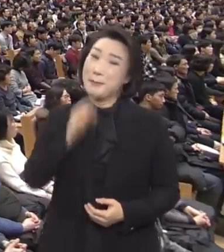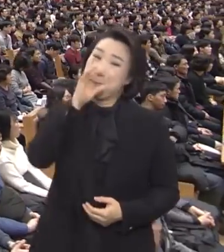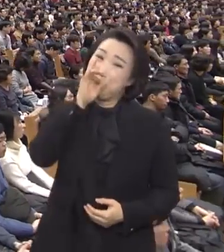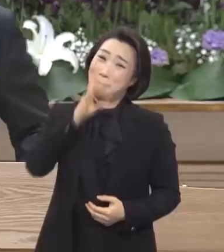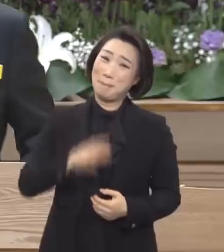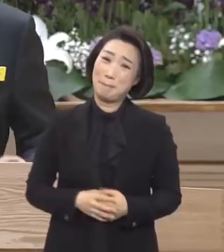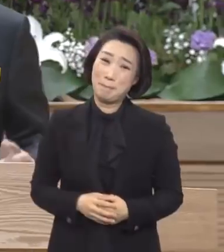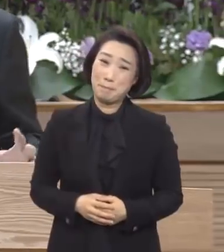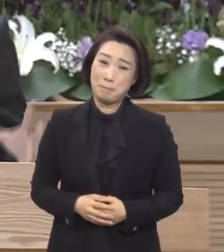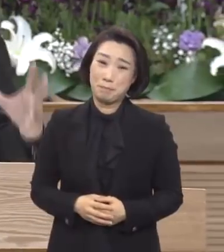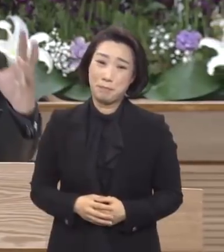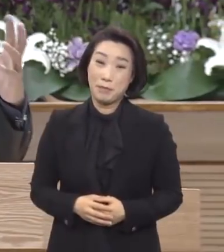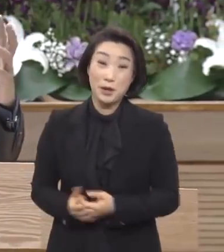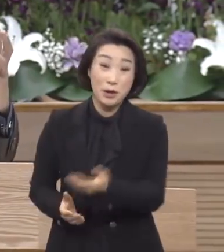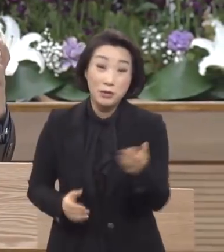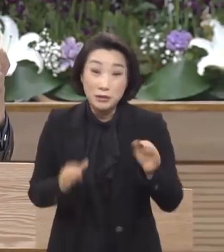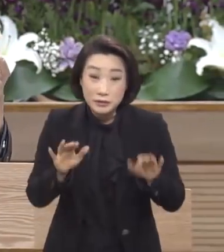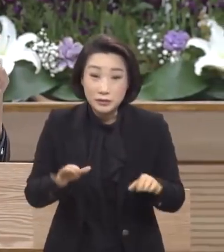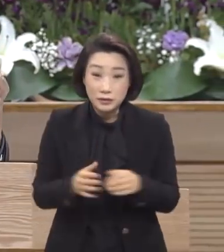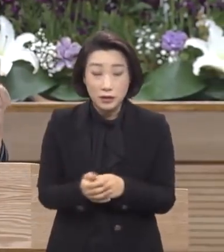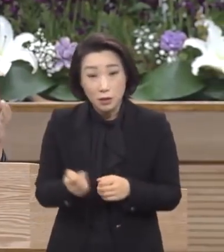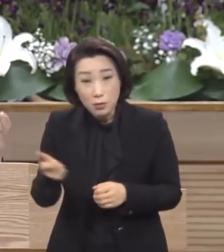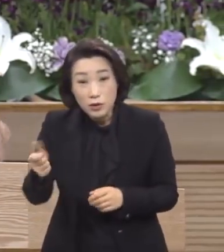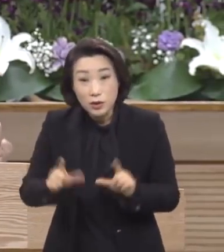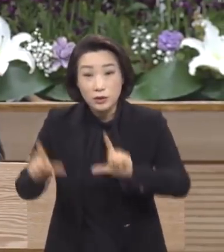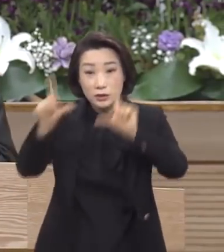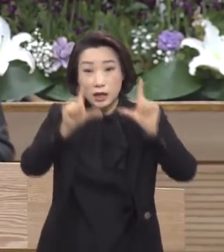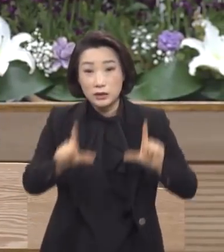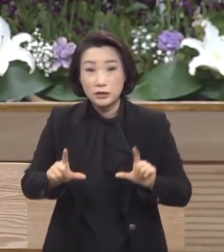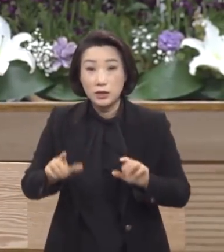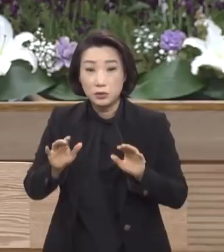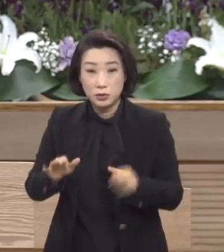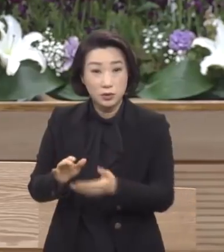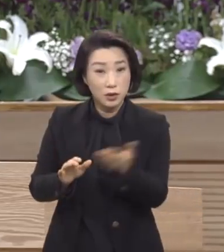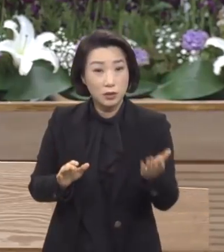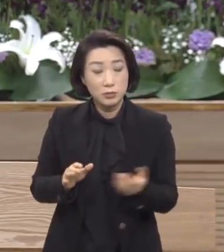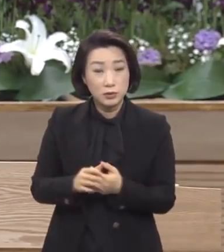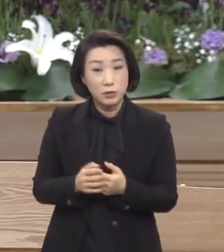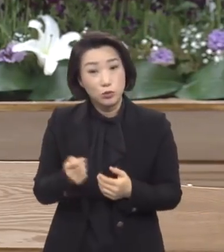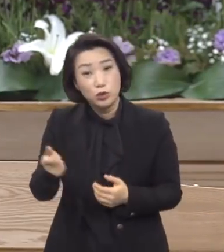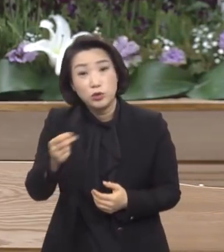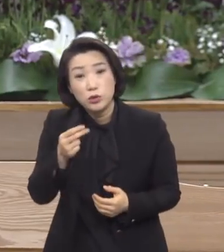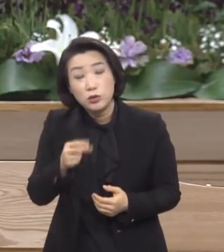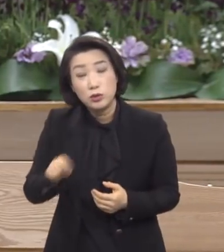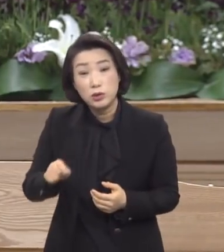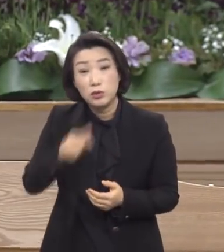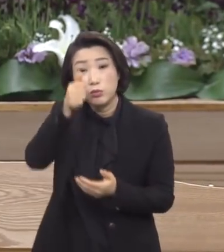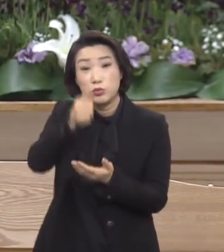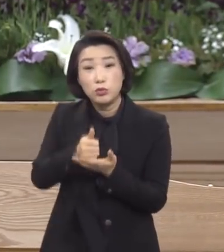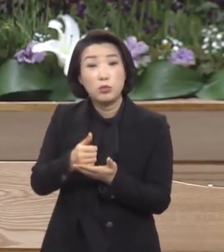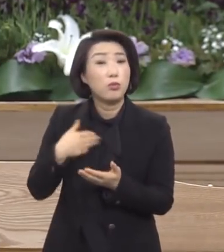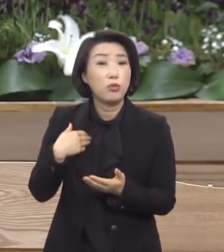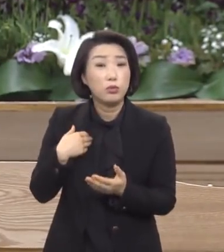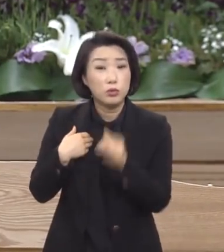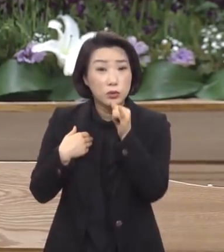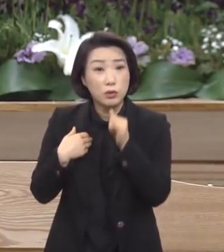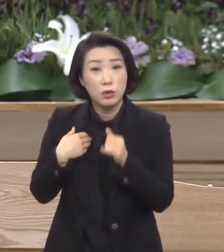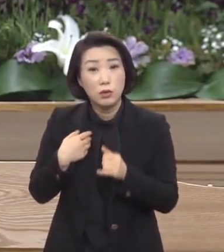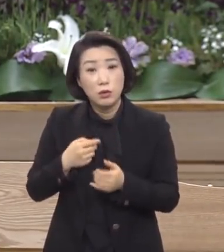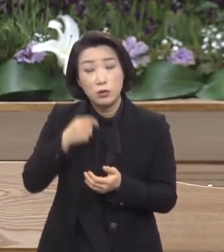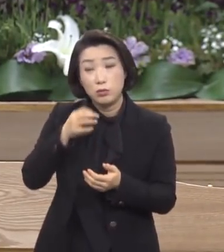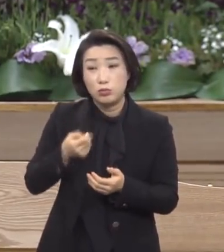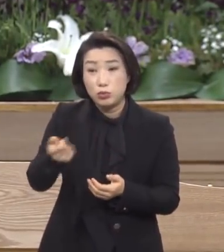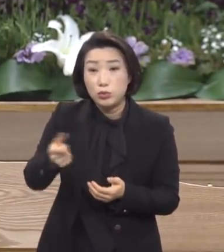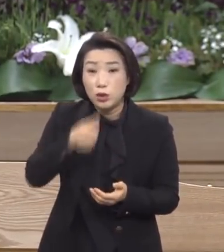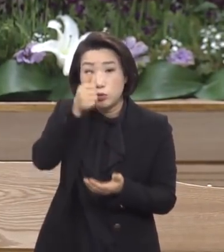되지. 근데 무시하고 살면서도 무시하는지를 모른다?